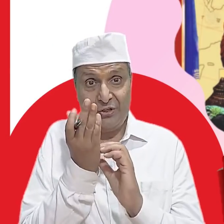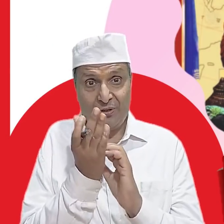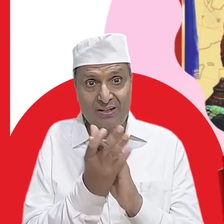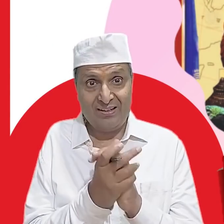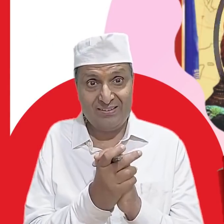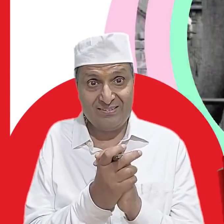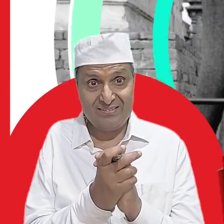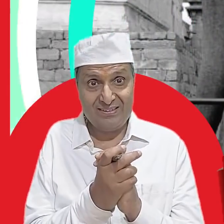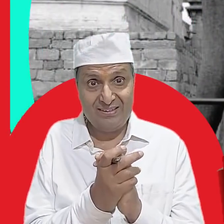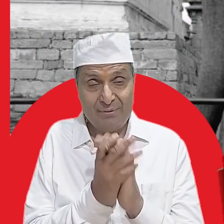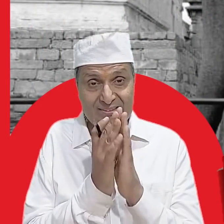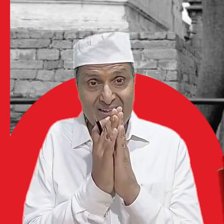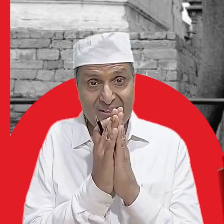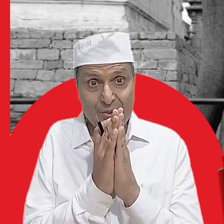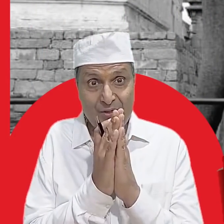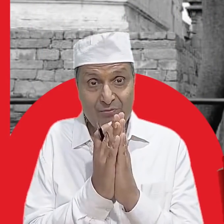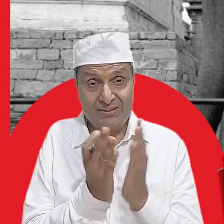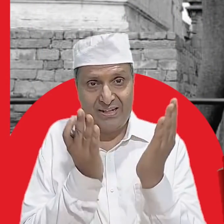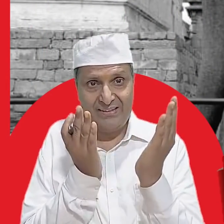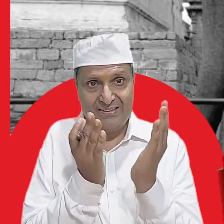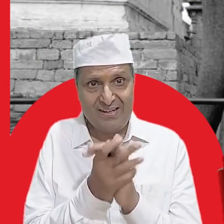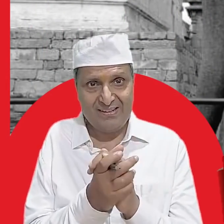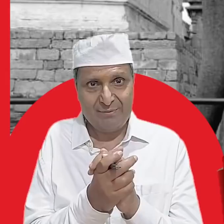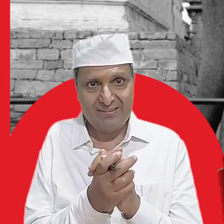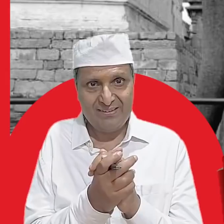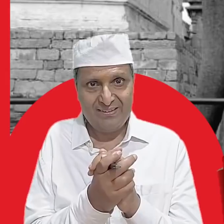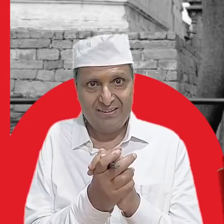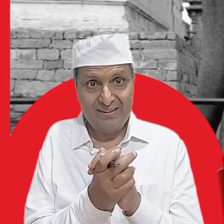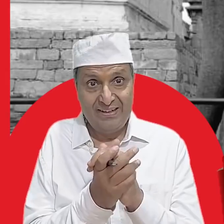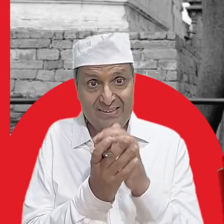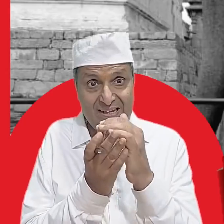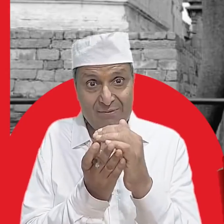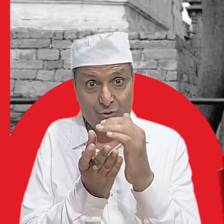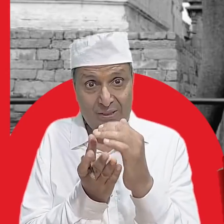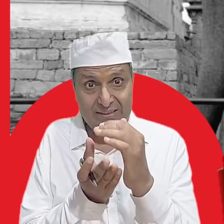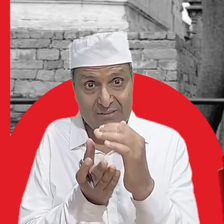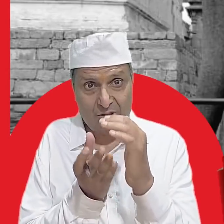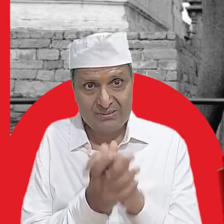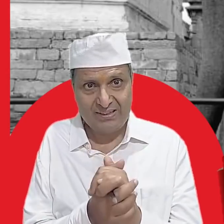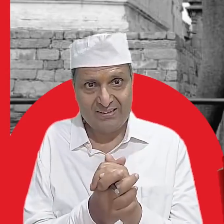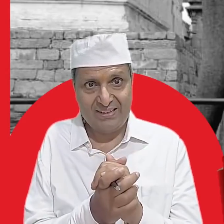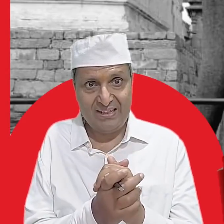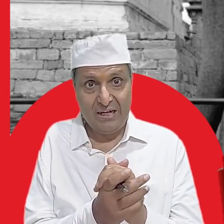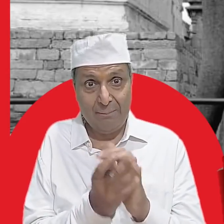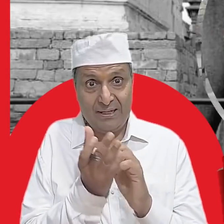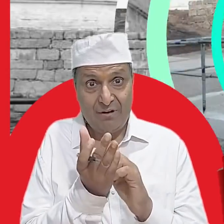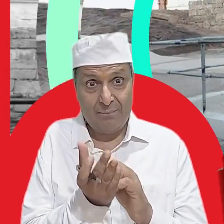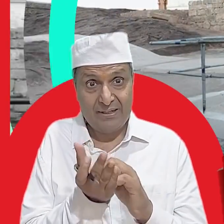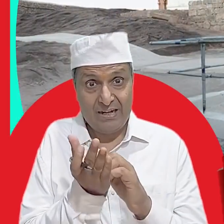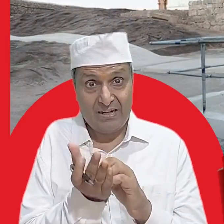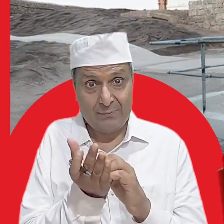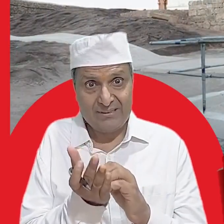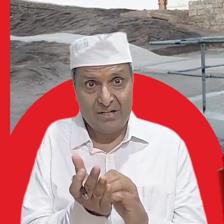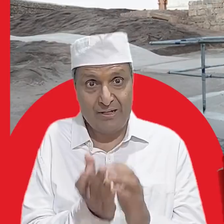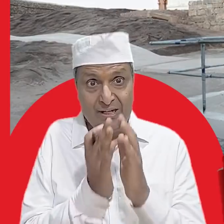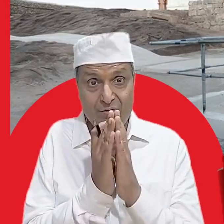सूर्य की ओर नमस्कार करते हुए वंदना की थी स्नान के बाद। इसलिए नहीं वह सूर्य देवता को नमस्कार करता है, बल्कि वहां पर